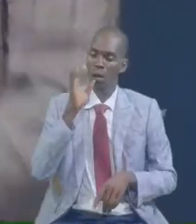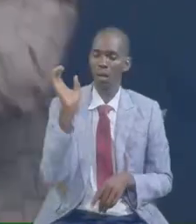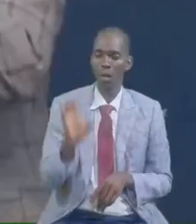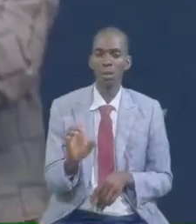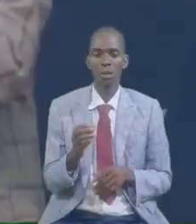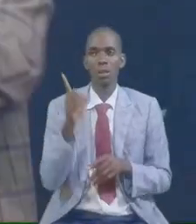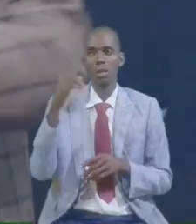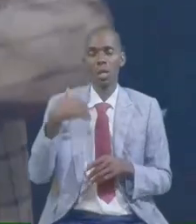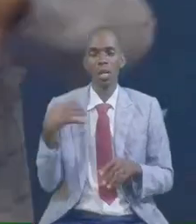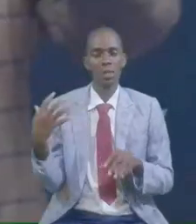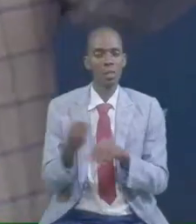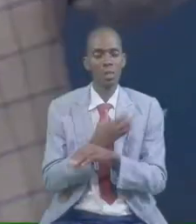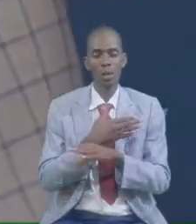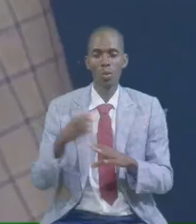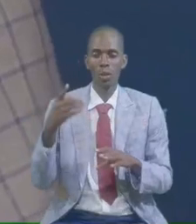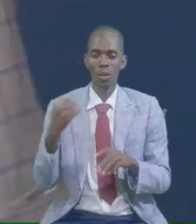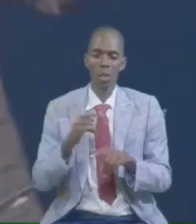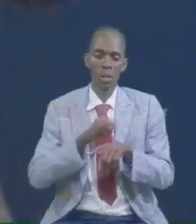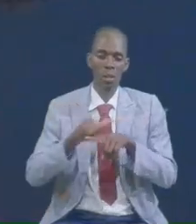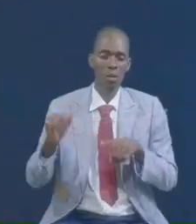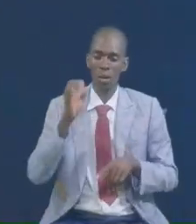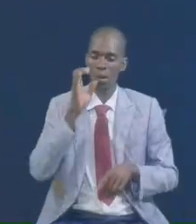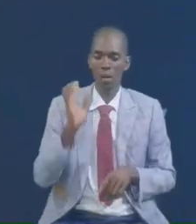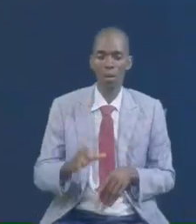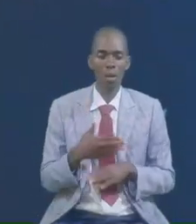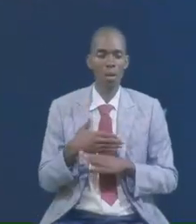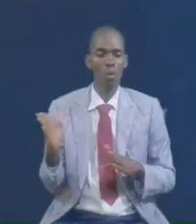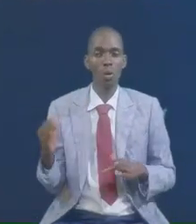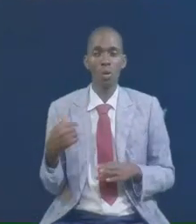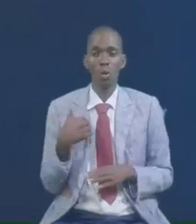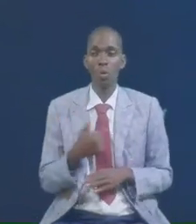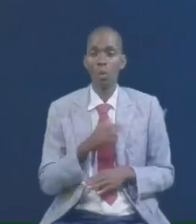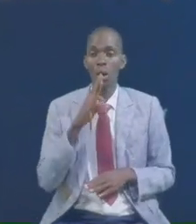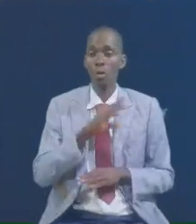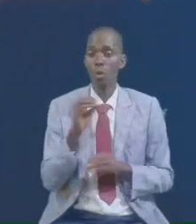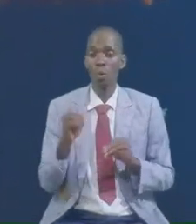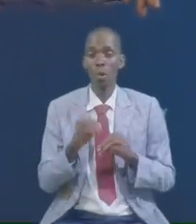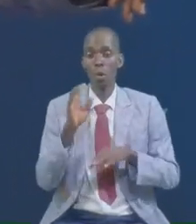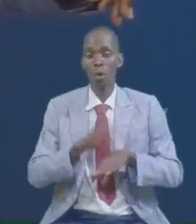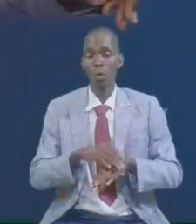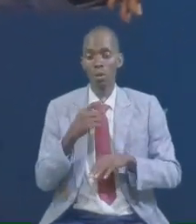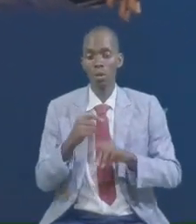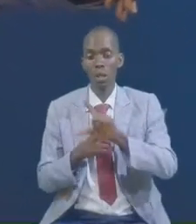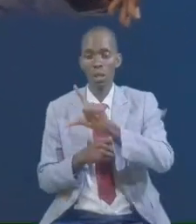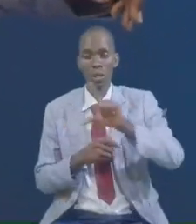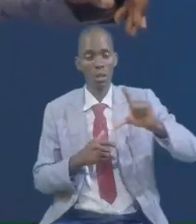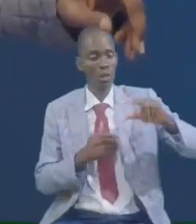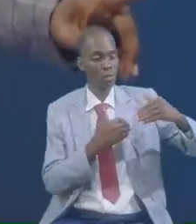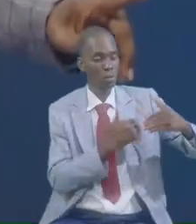Il a ôté la malédiction. Et maintenant, nous ne marchons plus du côté gauche où